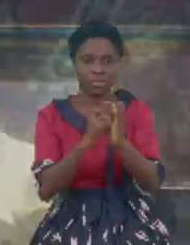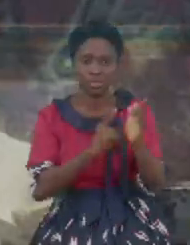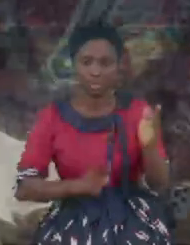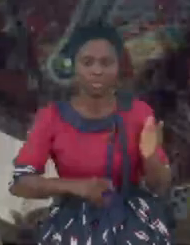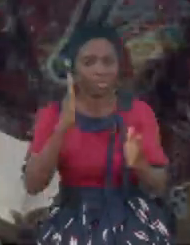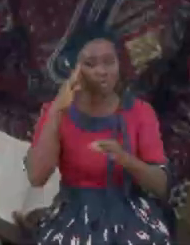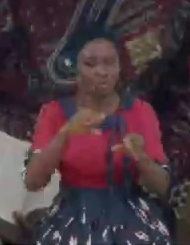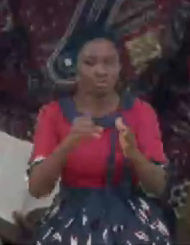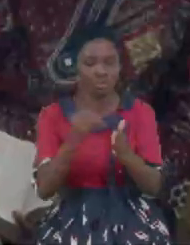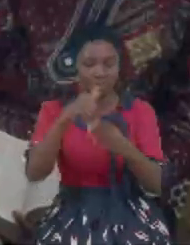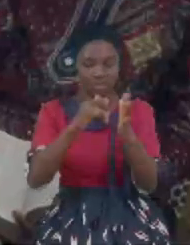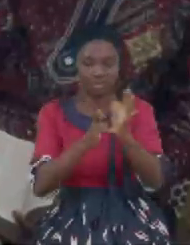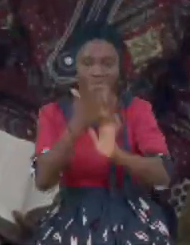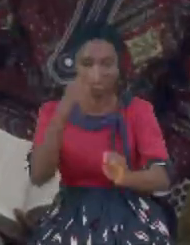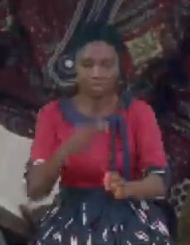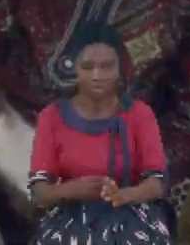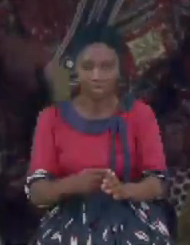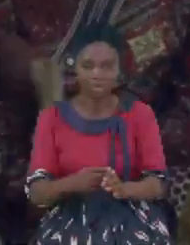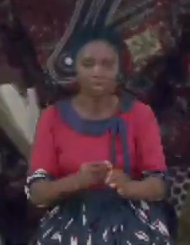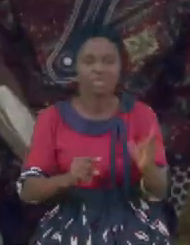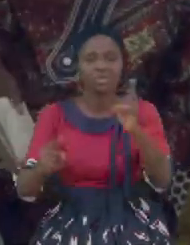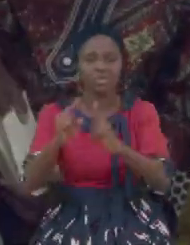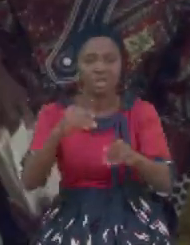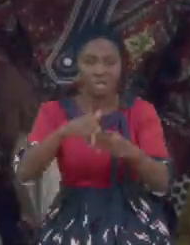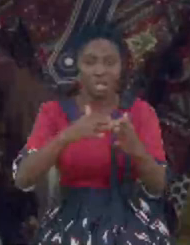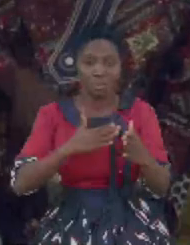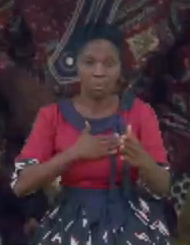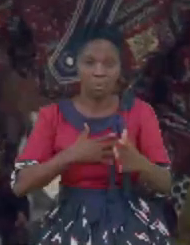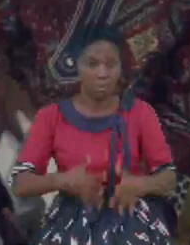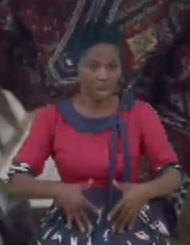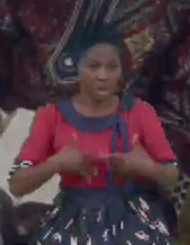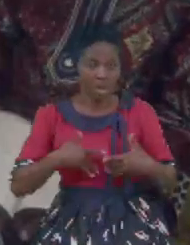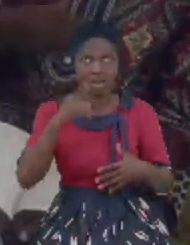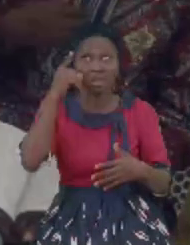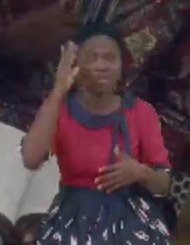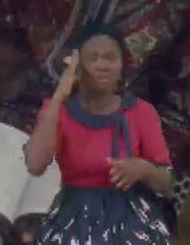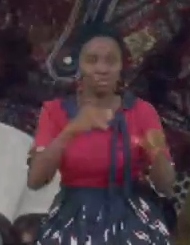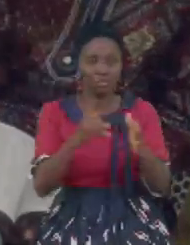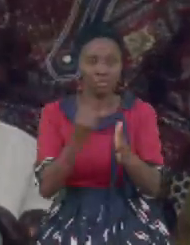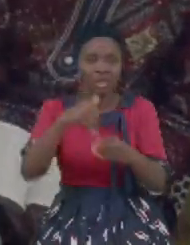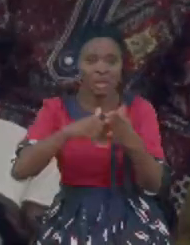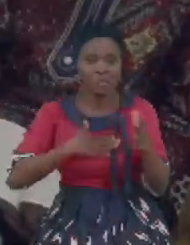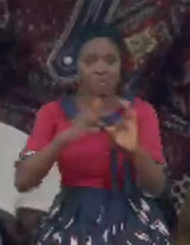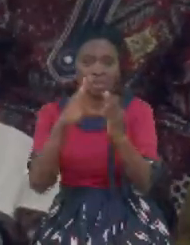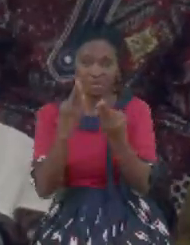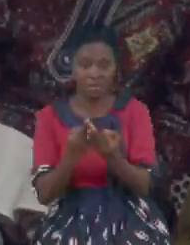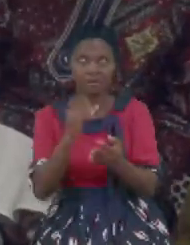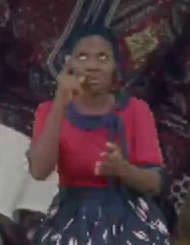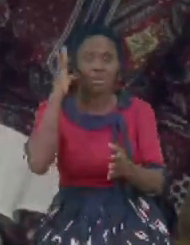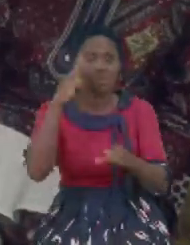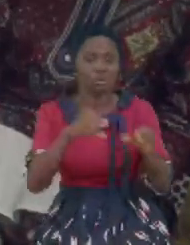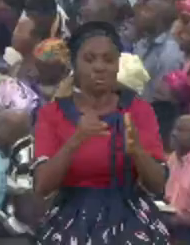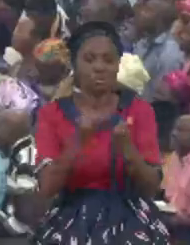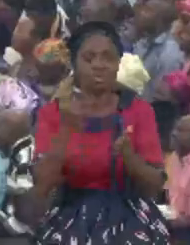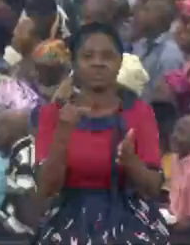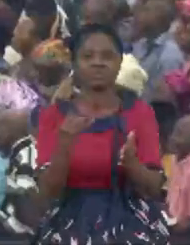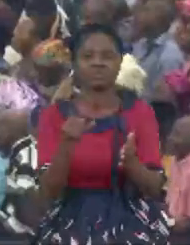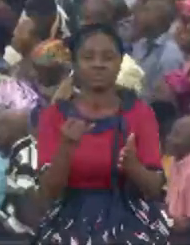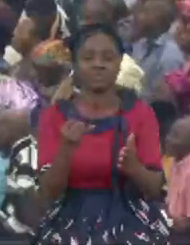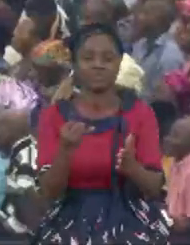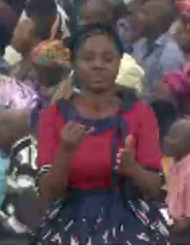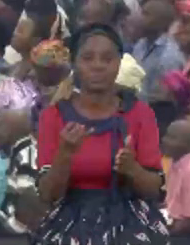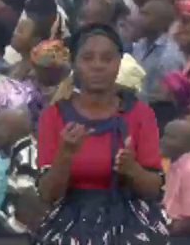Seigneur le fasse. Dans ma vie, le Seigneur le fera. Dans ma famille, le Seigneur le fera. Et il y a un réveil ce